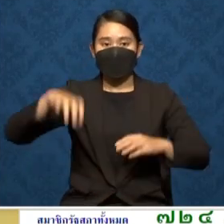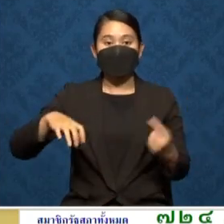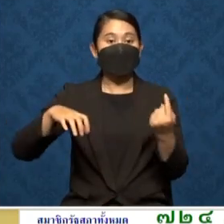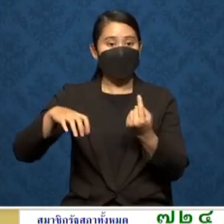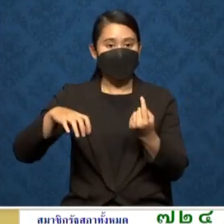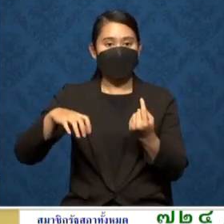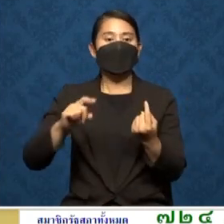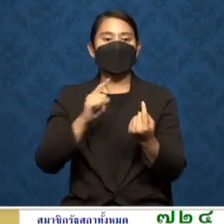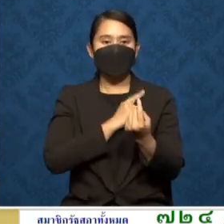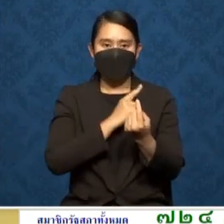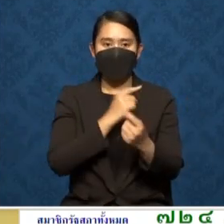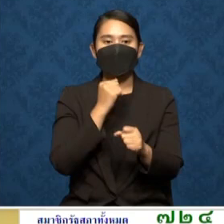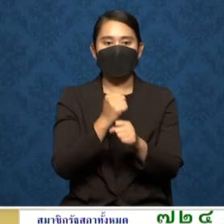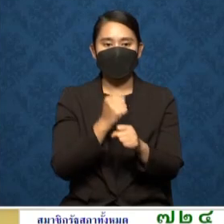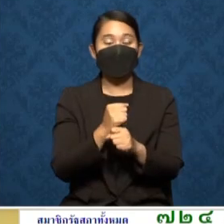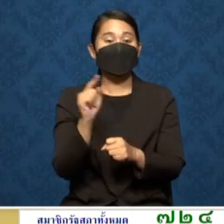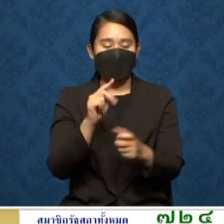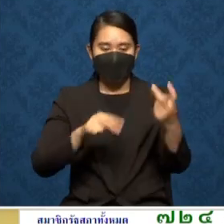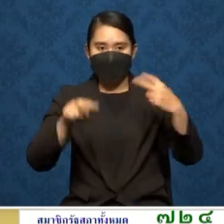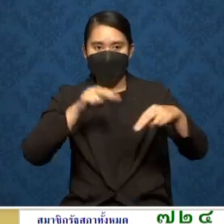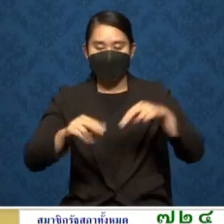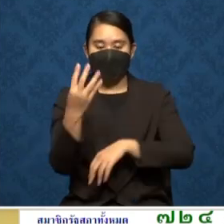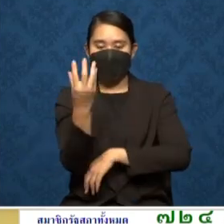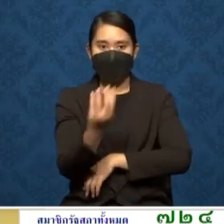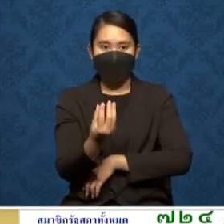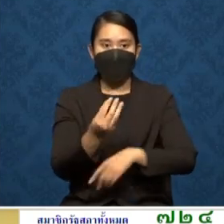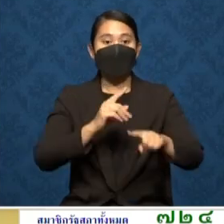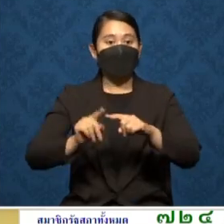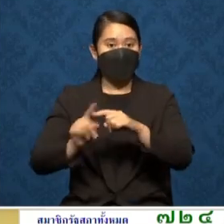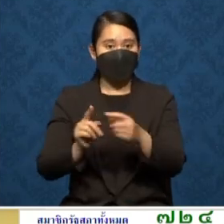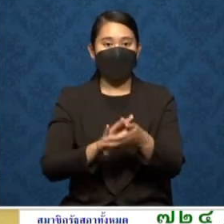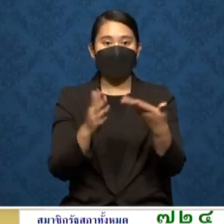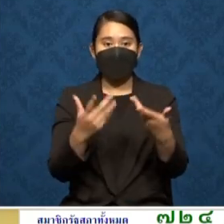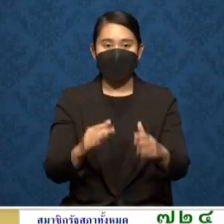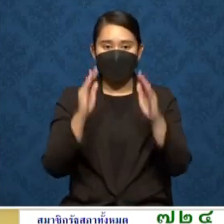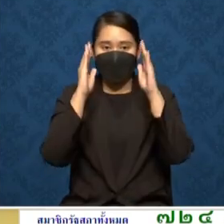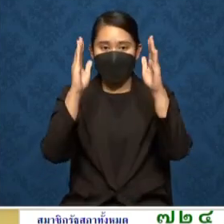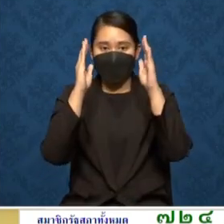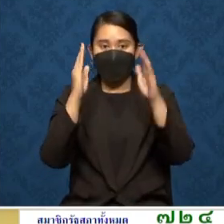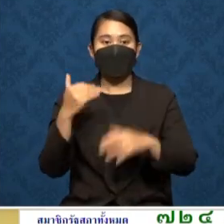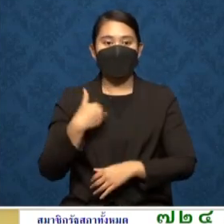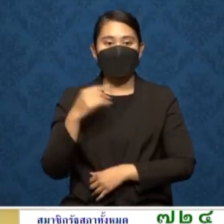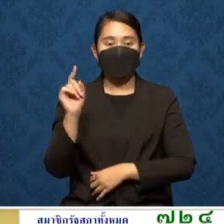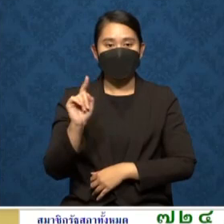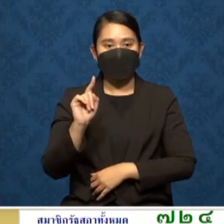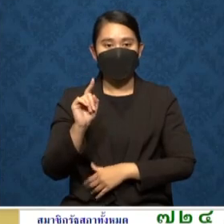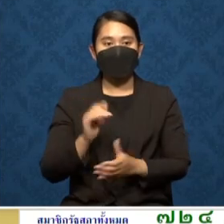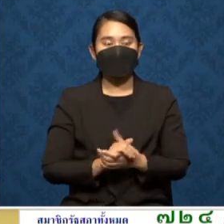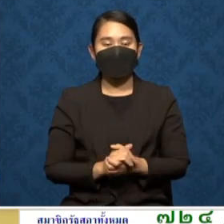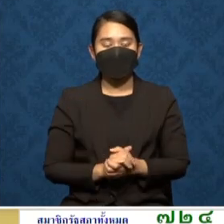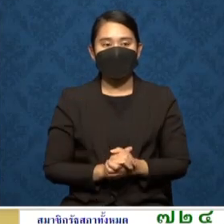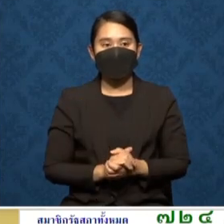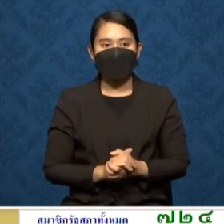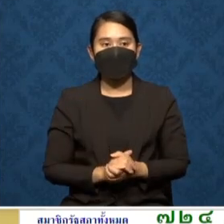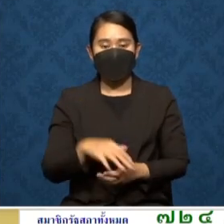ให้ทำหน้าที่ในการตรวจสอบกันกรองแล้วก็มีความตั้งใจไว้แล้วครับว่าหน่วยงานที่ว่านี้